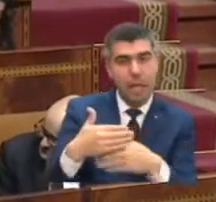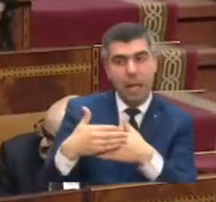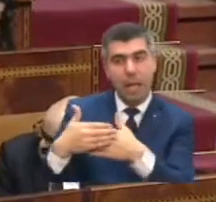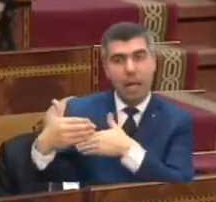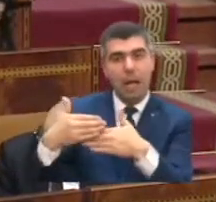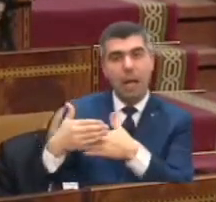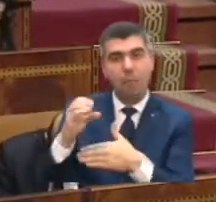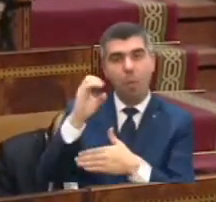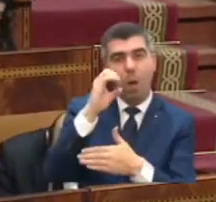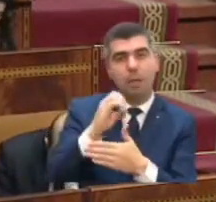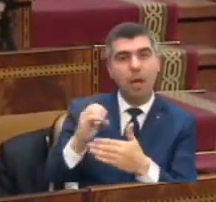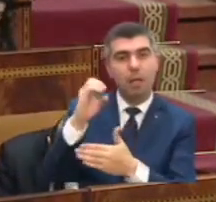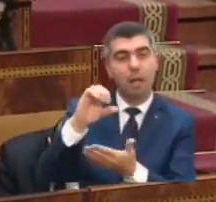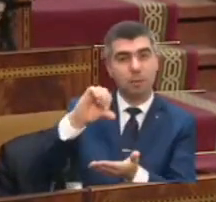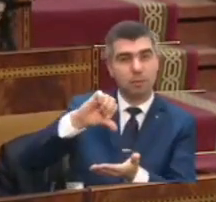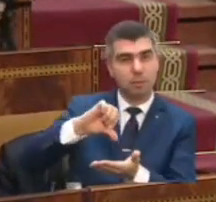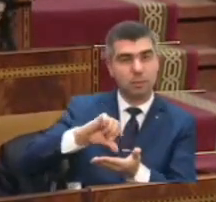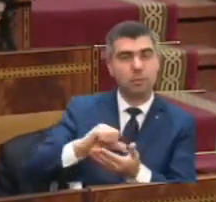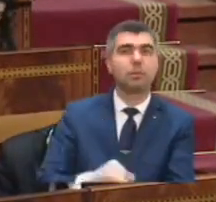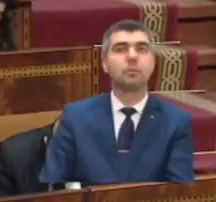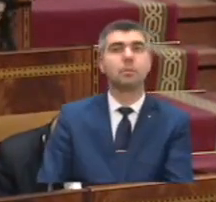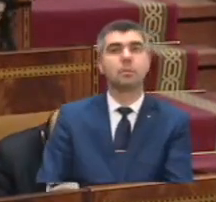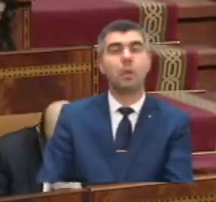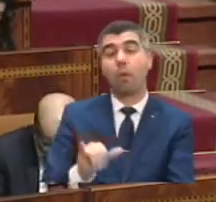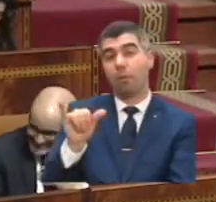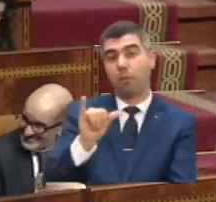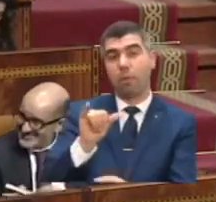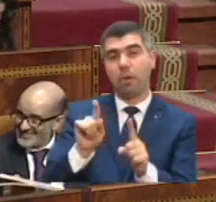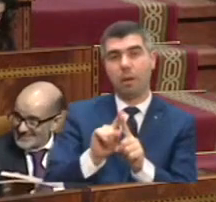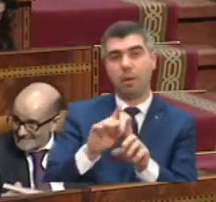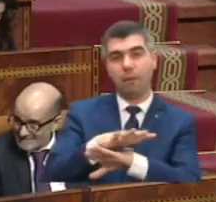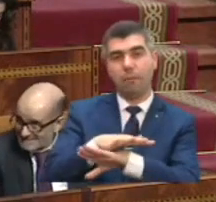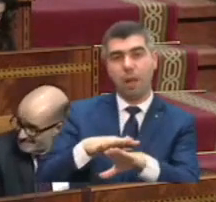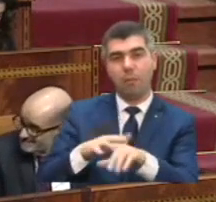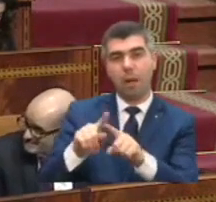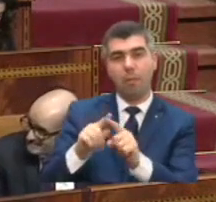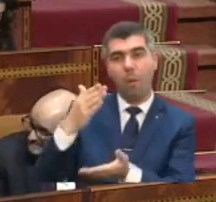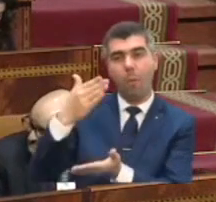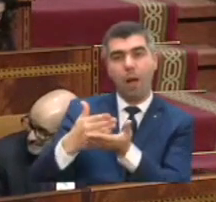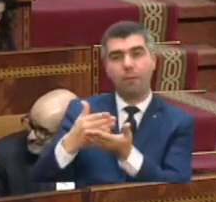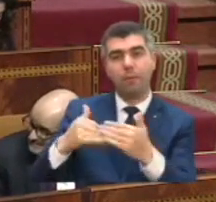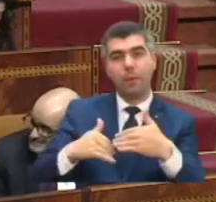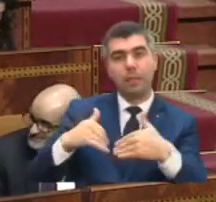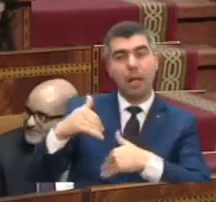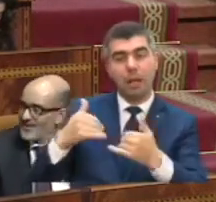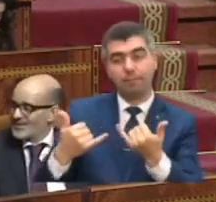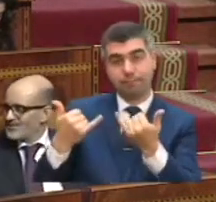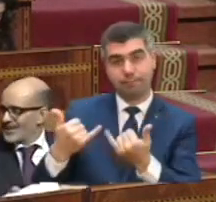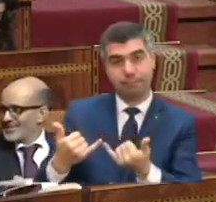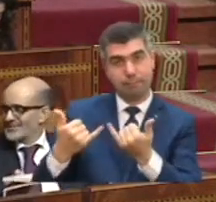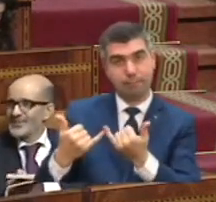كل المداخل. فكيف لهذه الجهه في ظل العزلة والهشاشة الطرقية الحالية أن